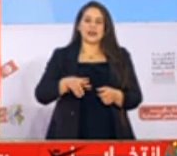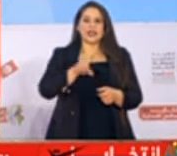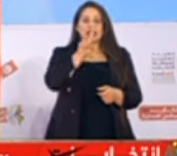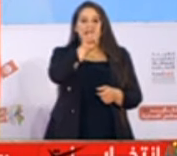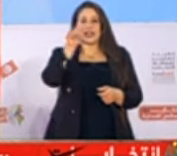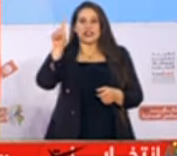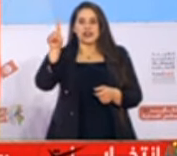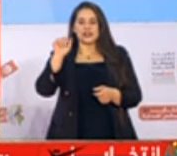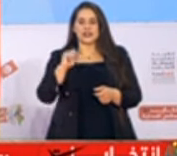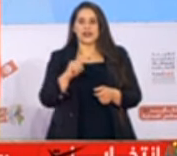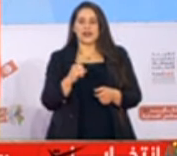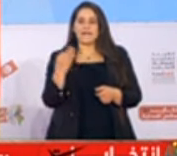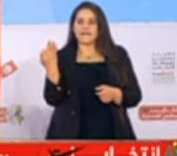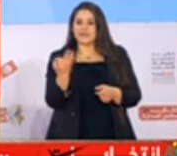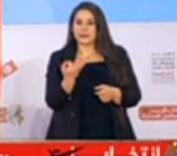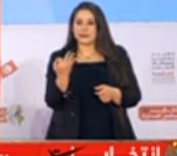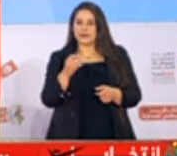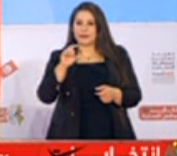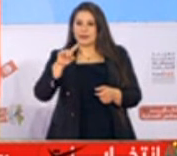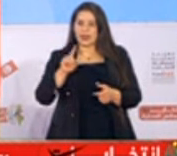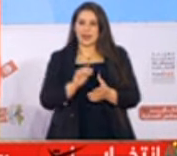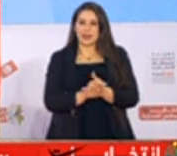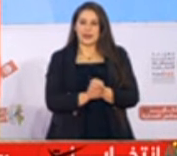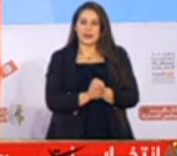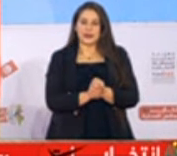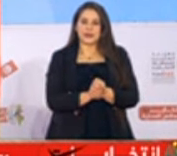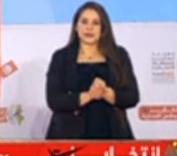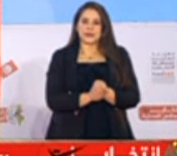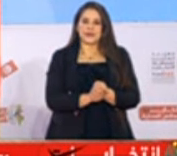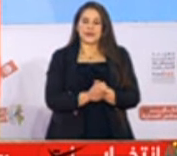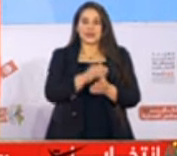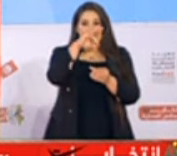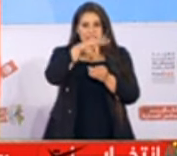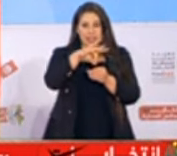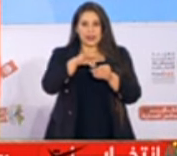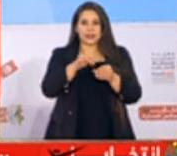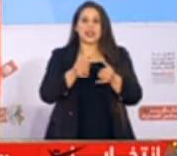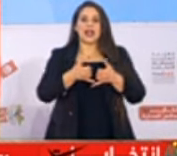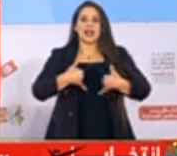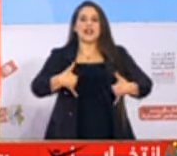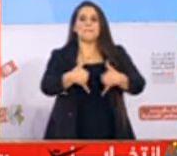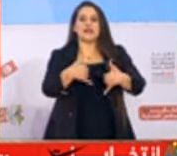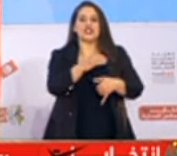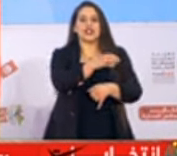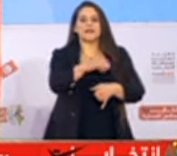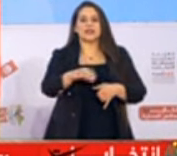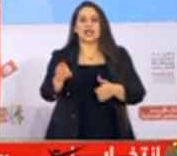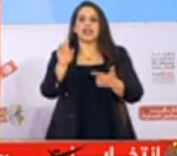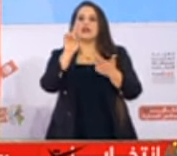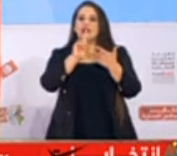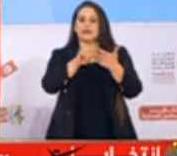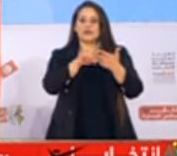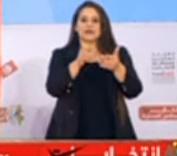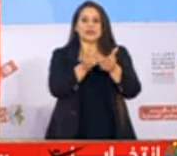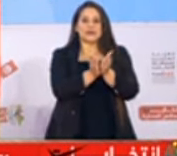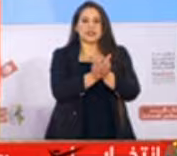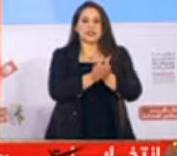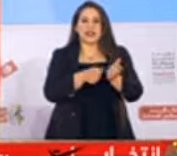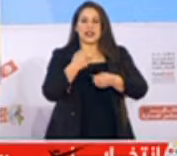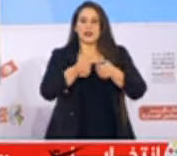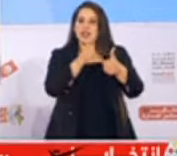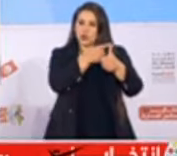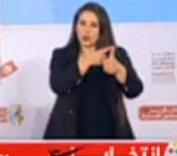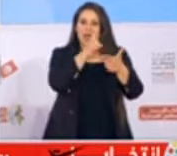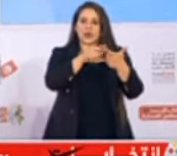11%، 11.4%. الانتخابات المجالس المحلية اللي هي للغرفة الثانية بدورتيها